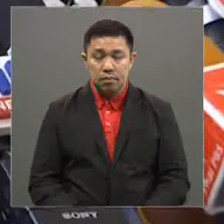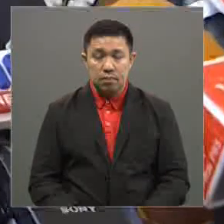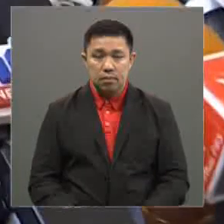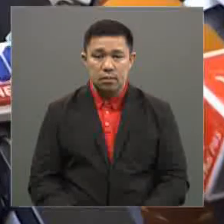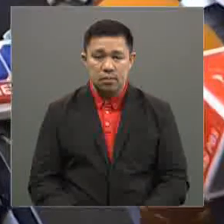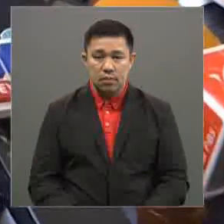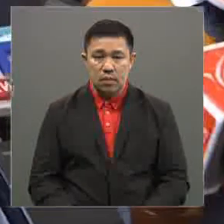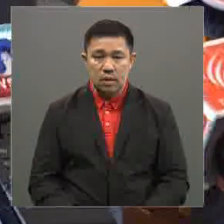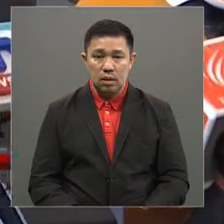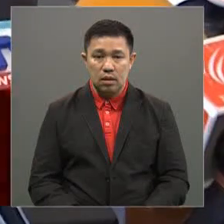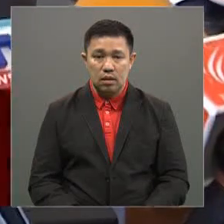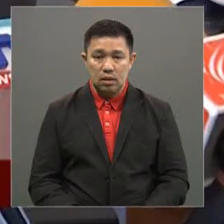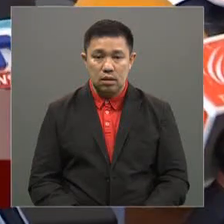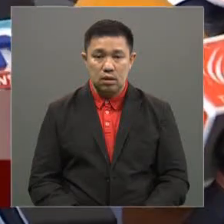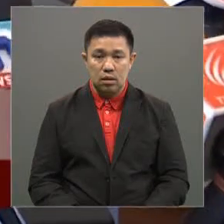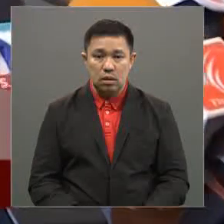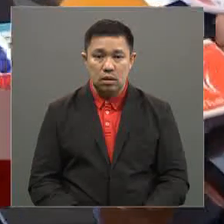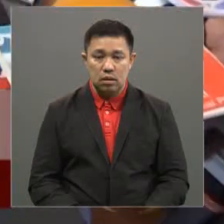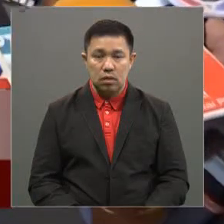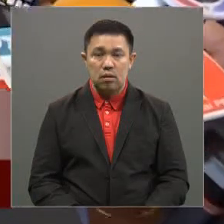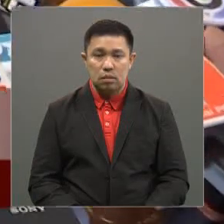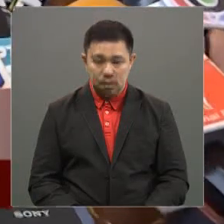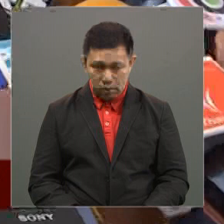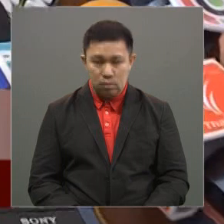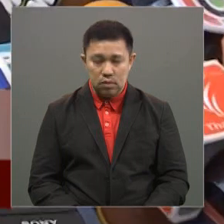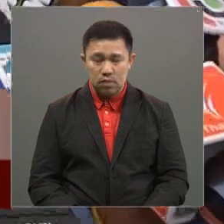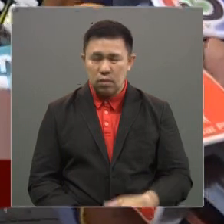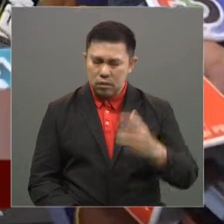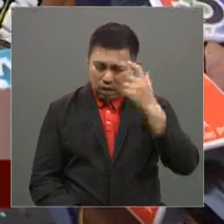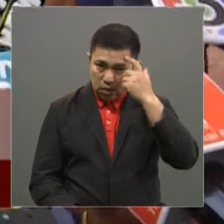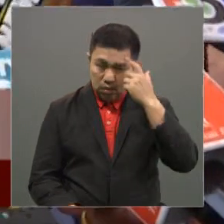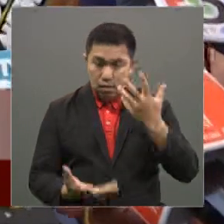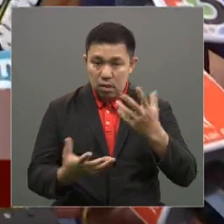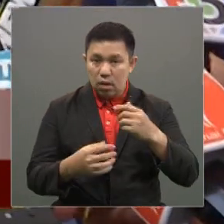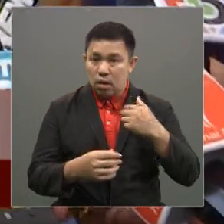ยังไม่ทราบยังไม่เห็นเหมือนกันค่ะแต่หวังว่าจะมีค่ะ